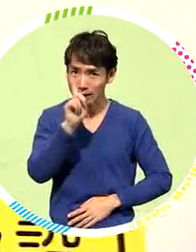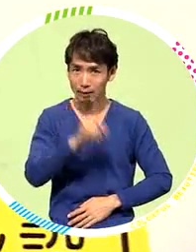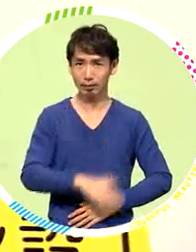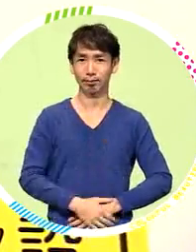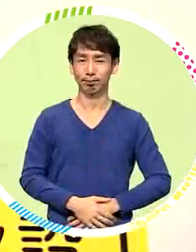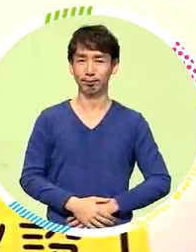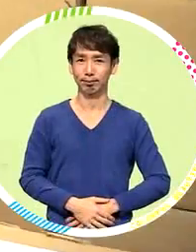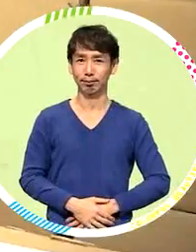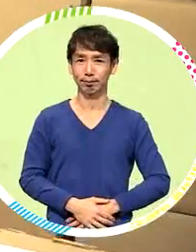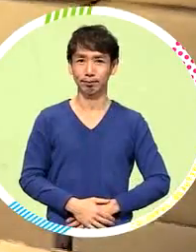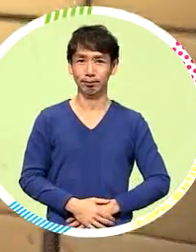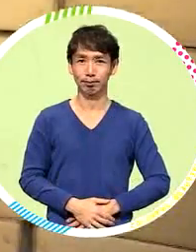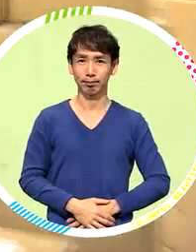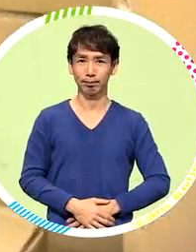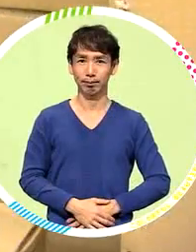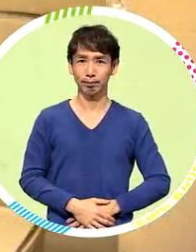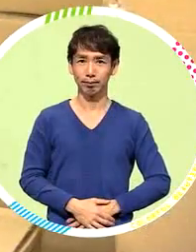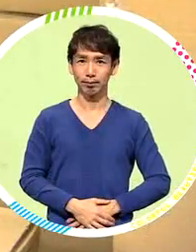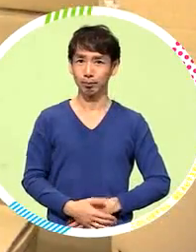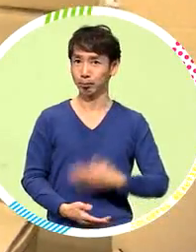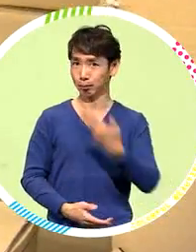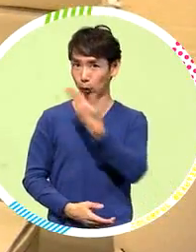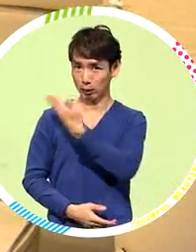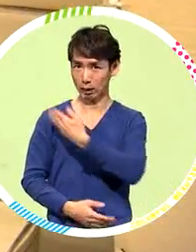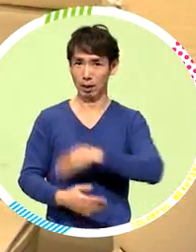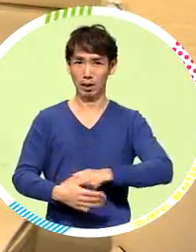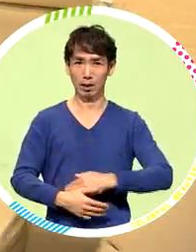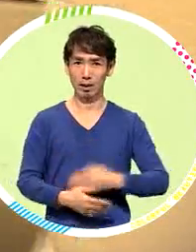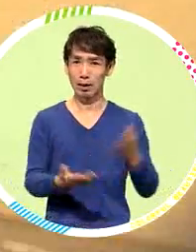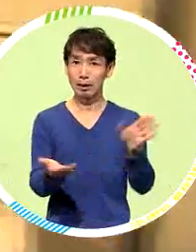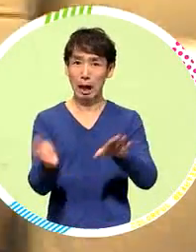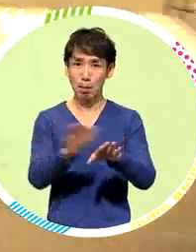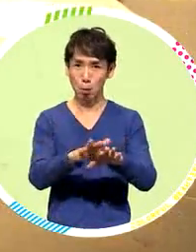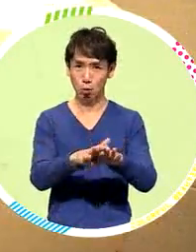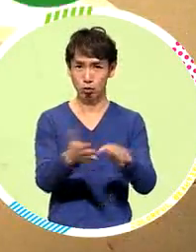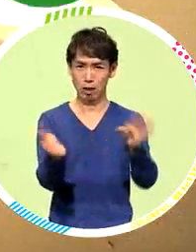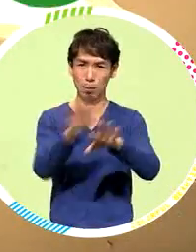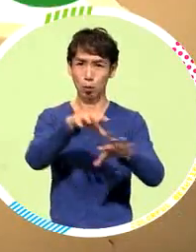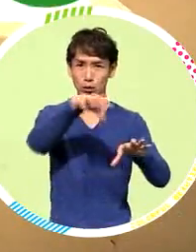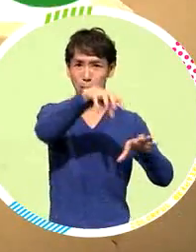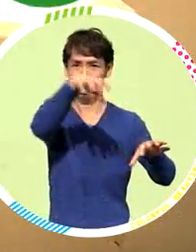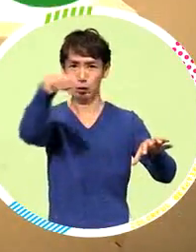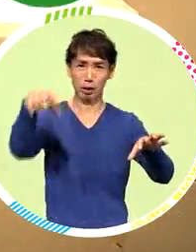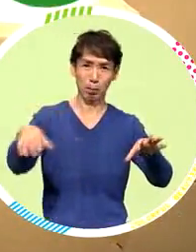いい見てくださいこの段ボールの山